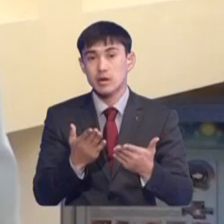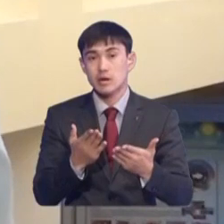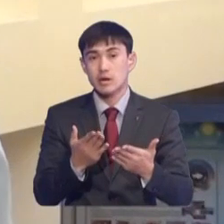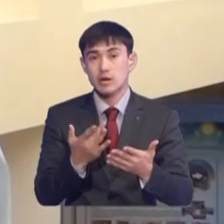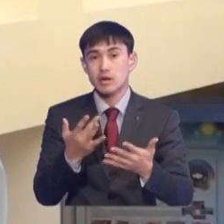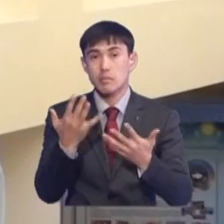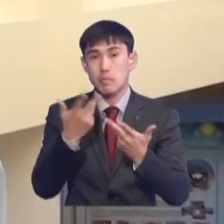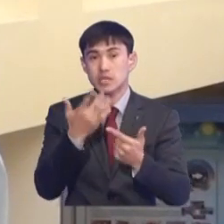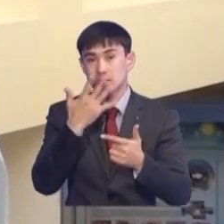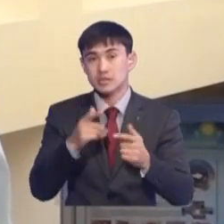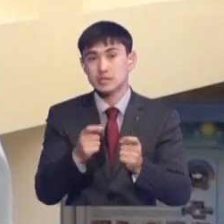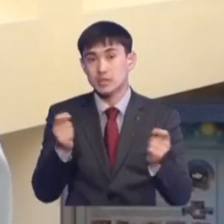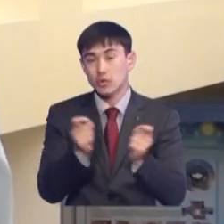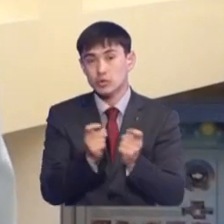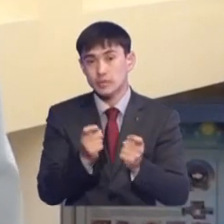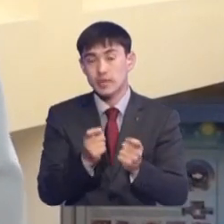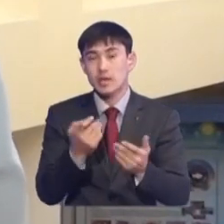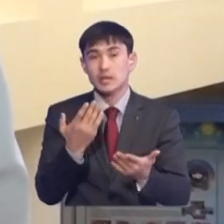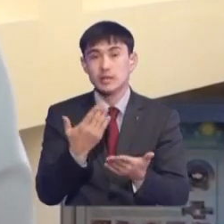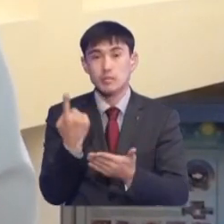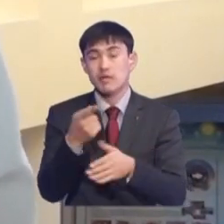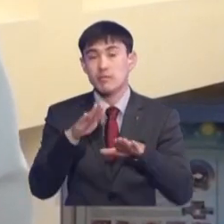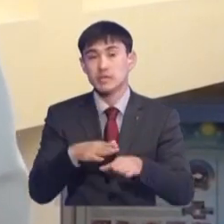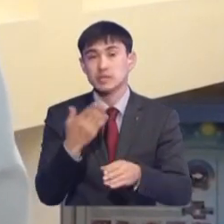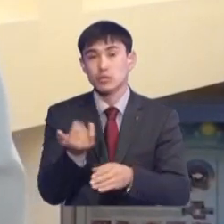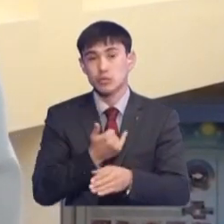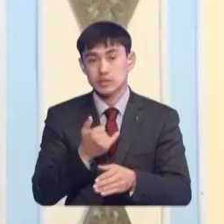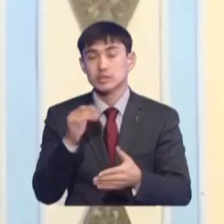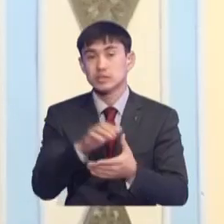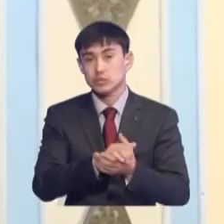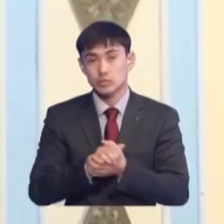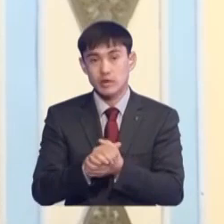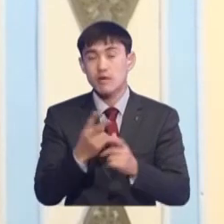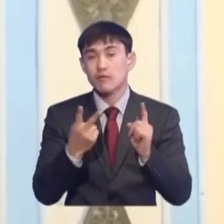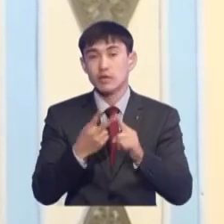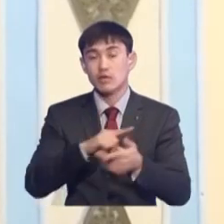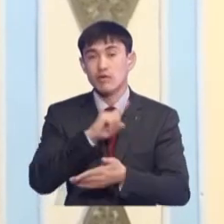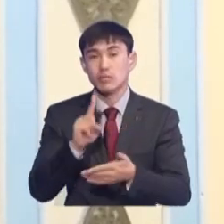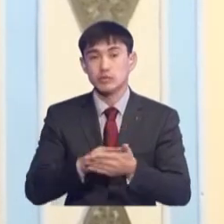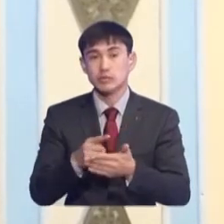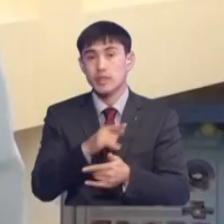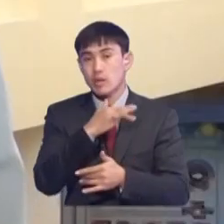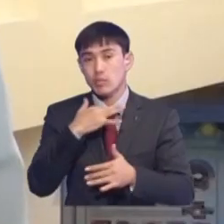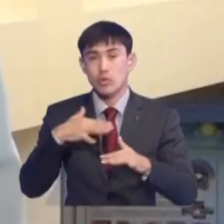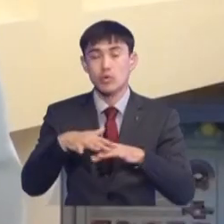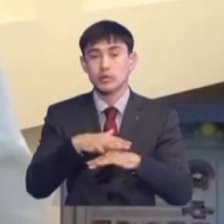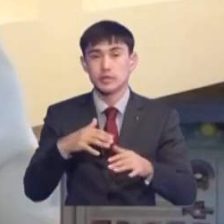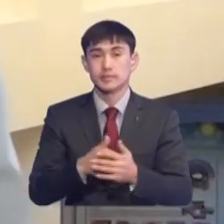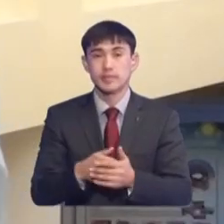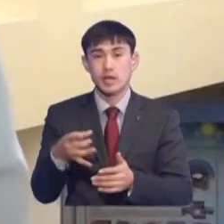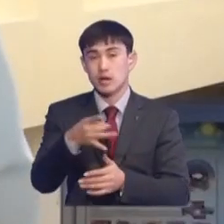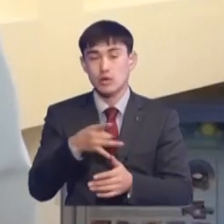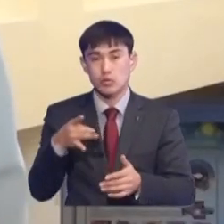межэтнической розни это на самом на первом месте это у нас стоит второй вопрос это многие